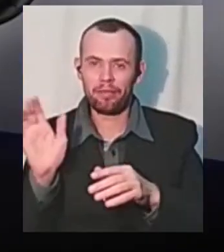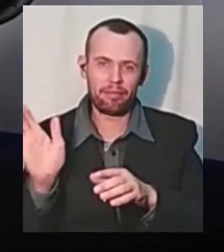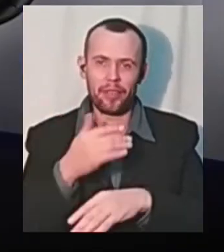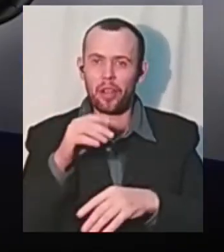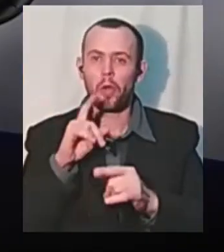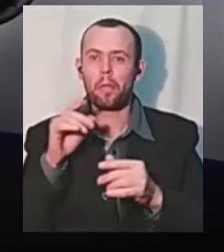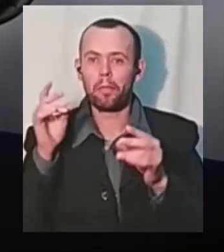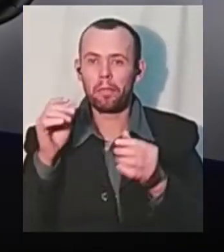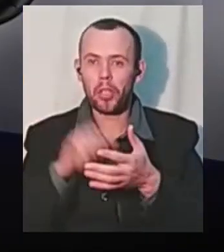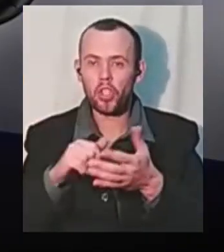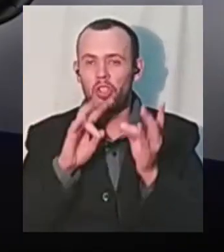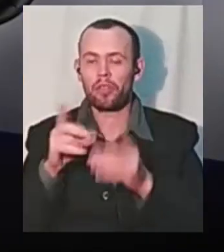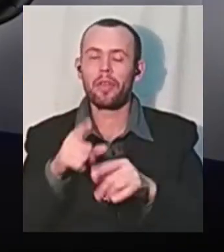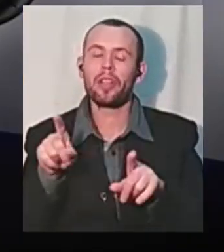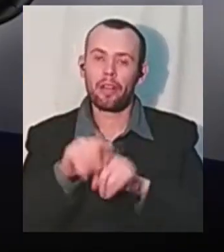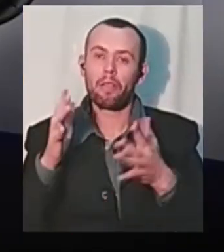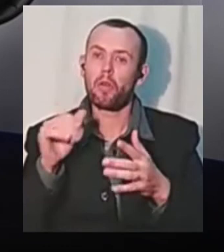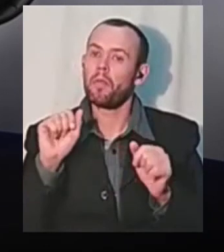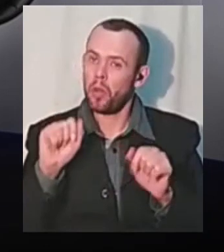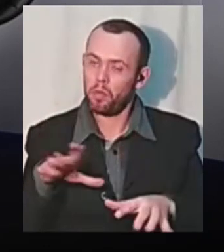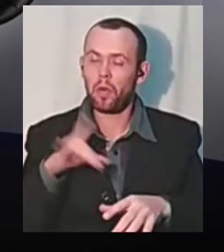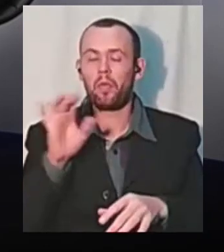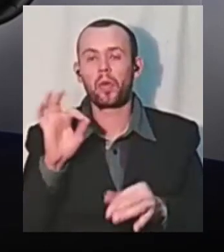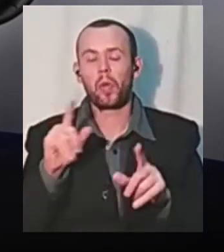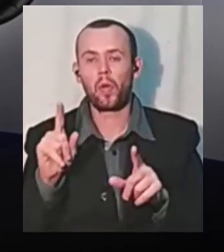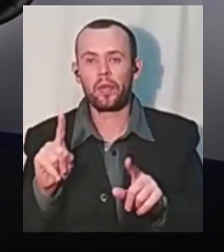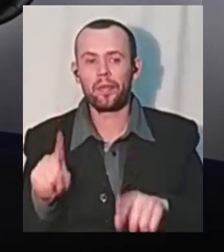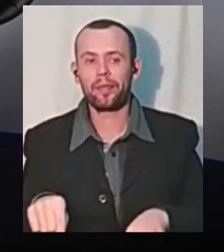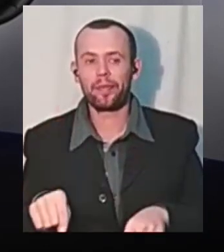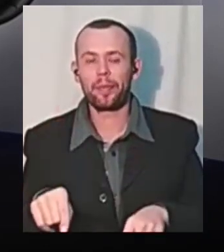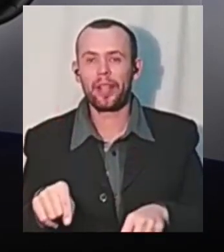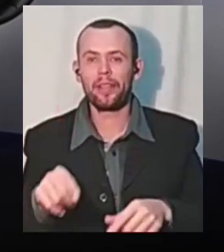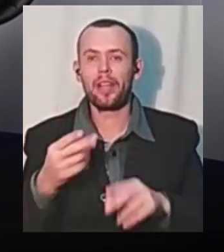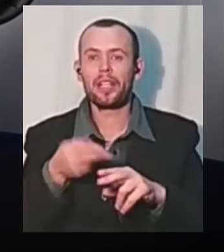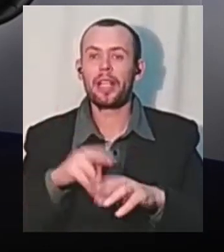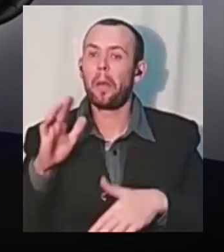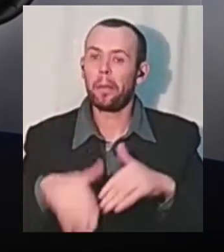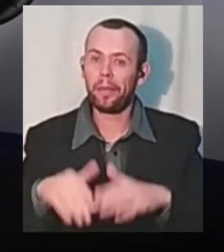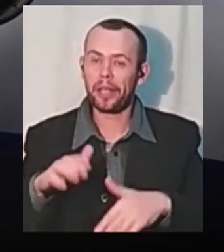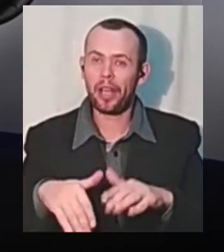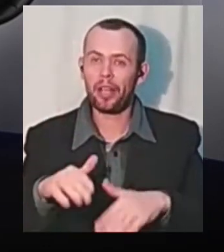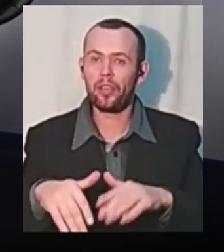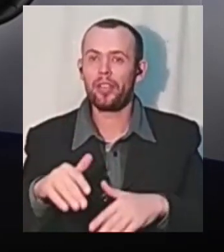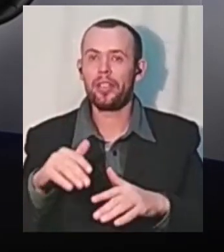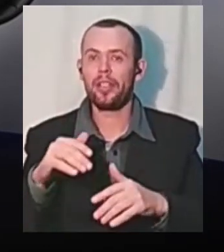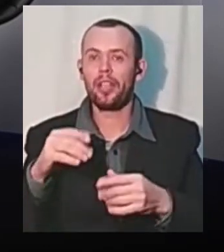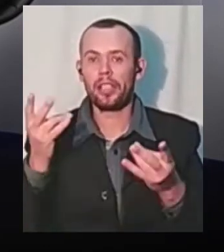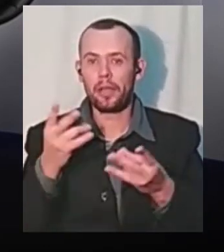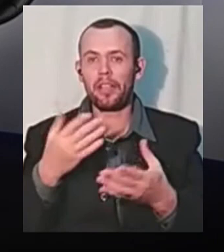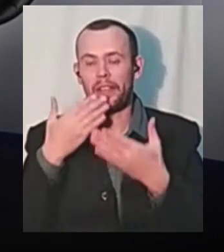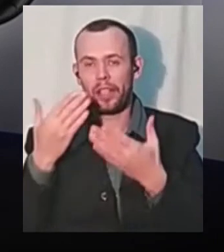Такі випадки також можливі, проте це практика, слід звертатися, слід все